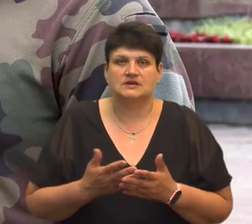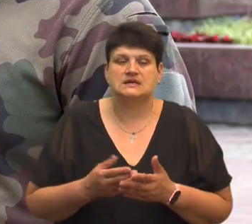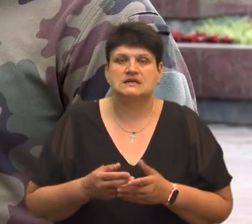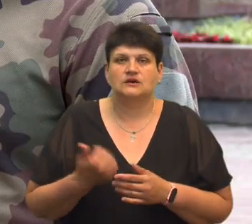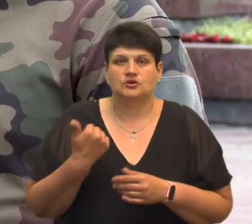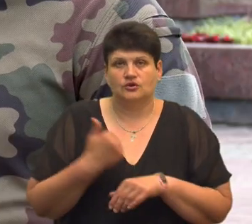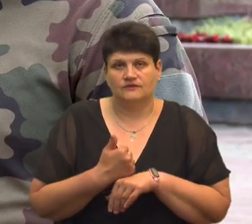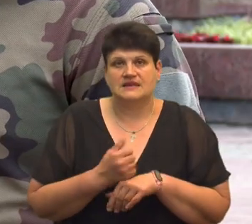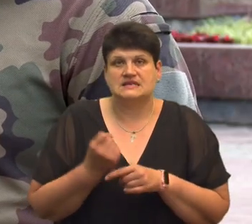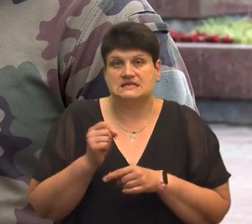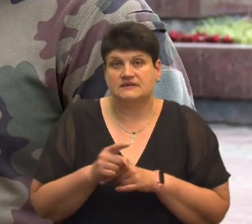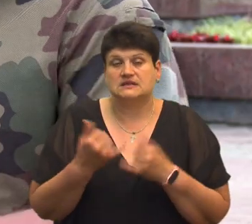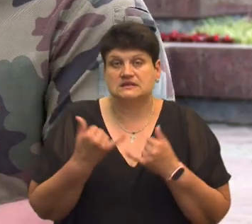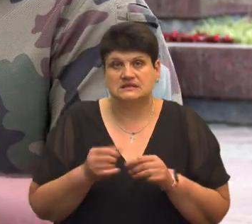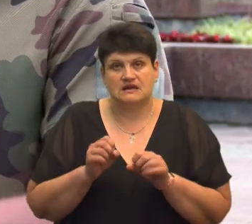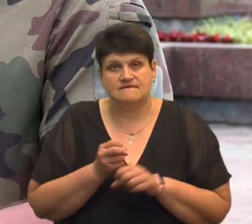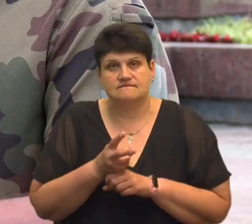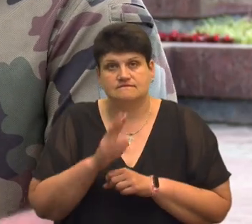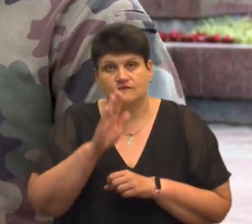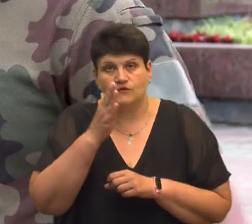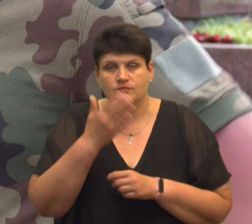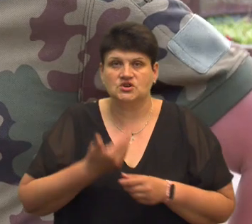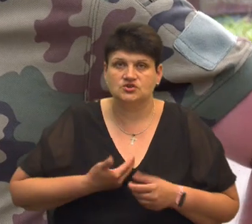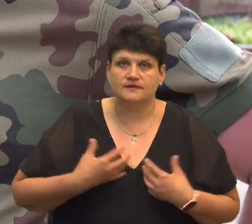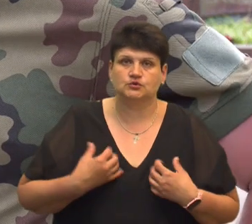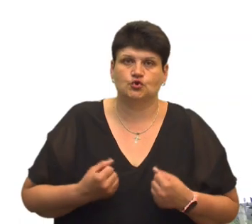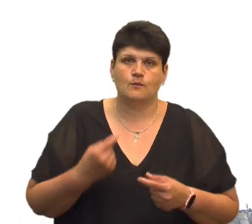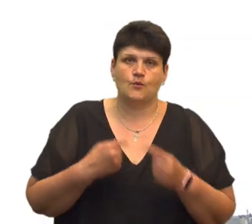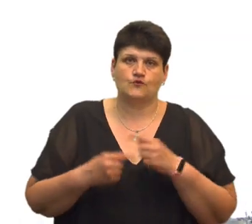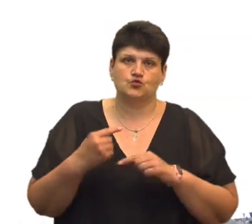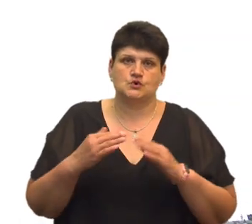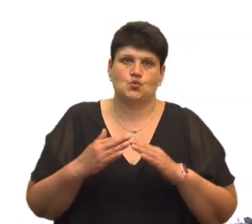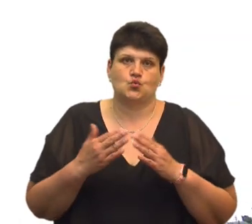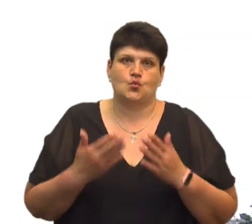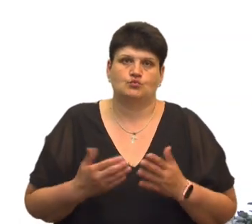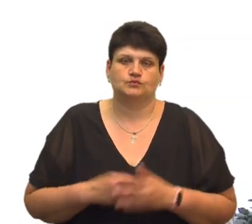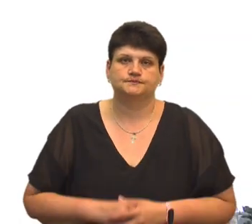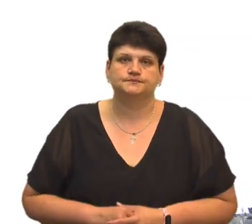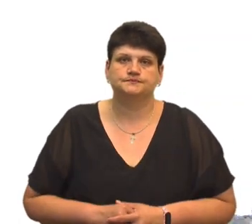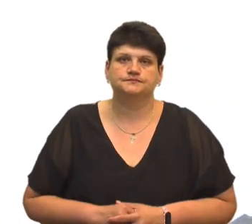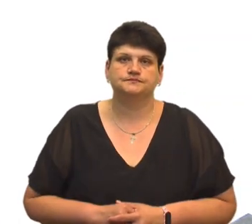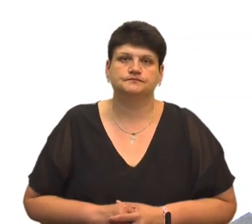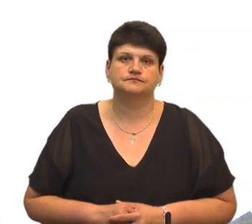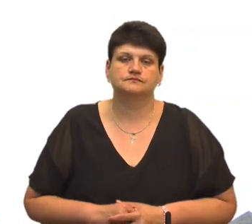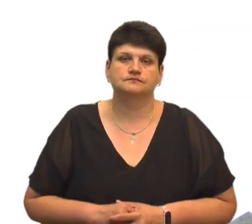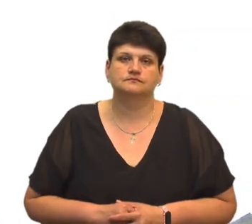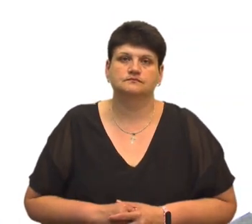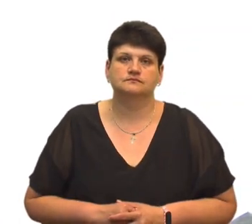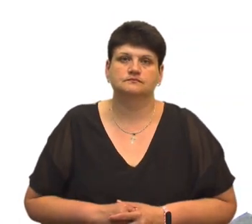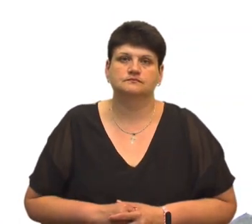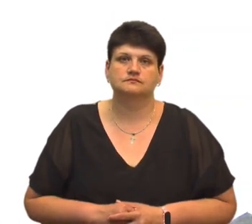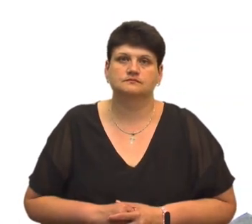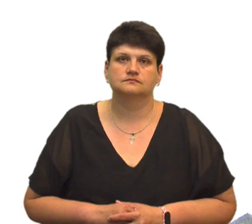ворога разом з моїми побратимами і живими, здоровими повернутися додому. Людмила Путькалець, Андрій Прокопів, Суспільне, новини,